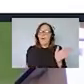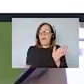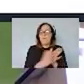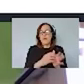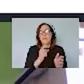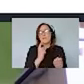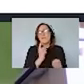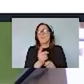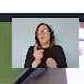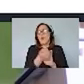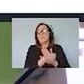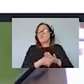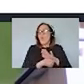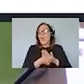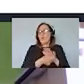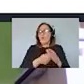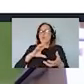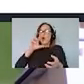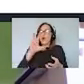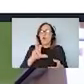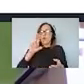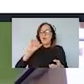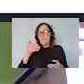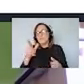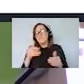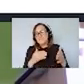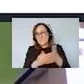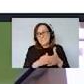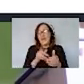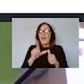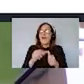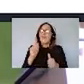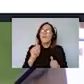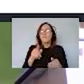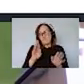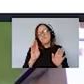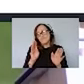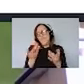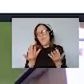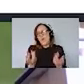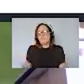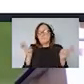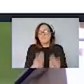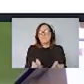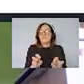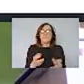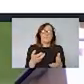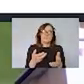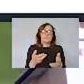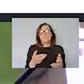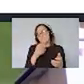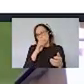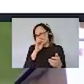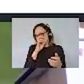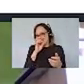tego tylko na przeglądarce Chrome. To ogranicza, ale podałam, bo też jest proste w wytworzeniu. Gdyby ktoś nie mógł,